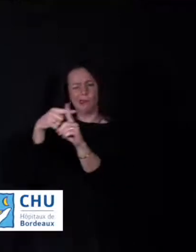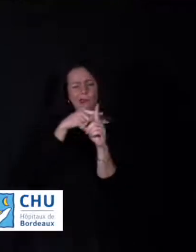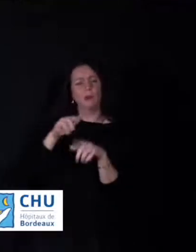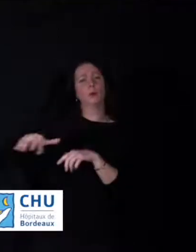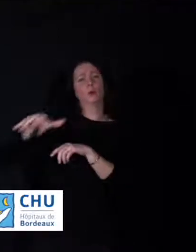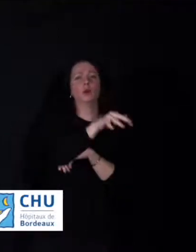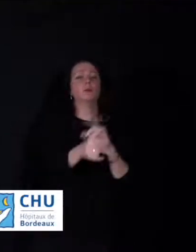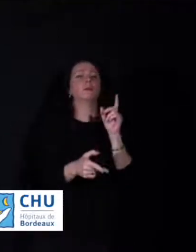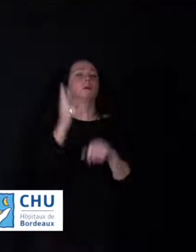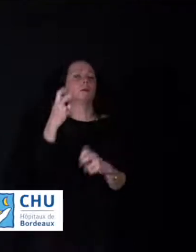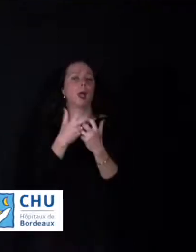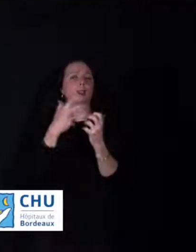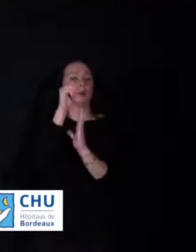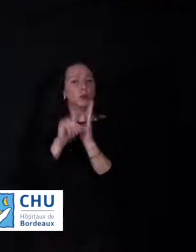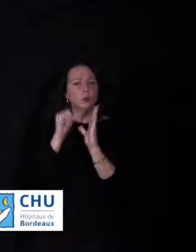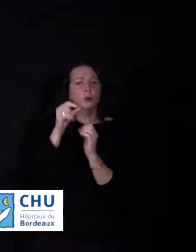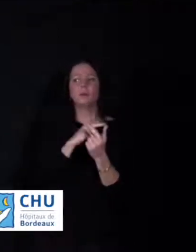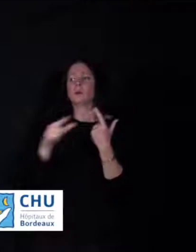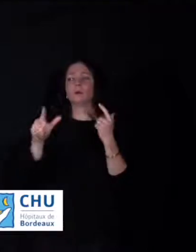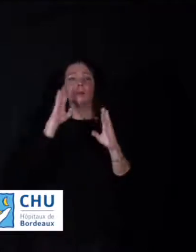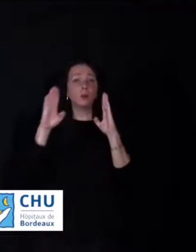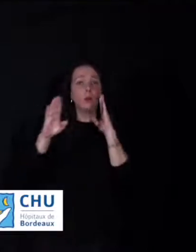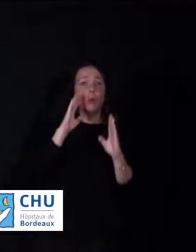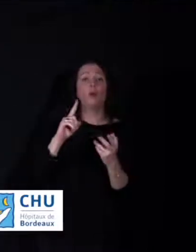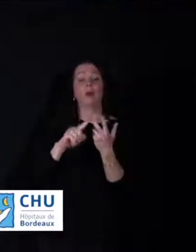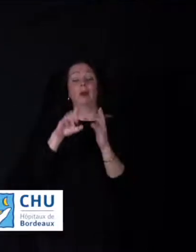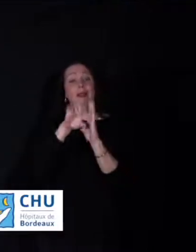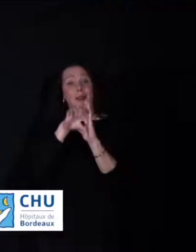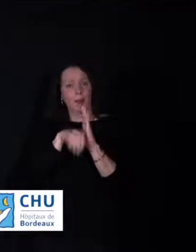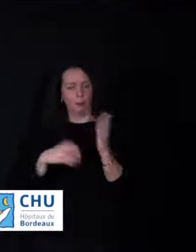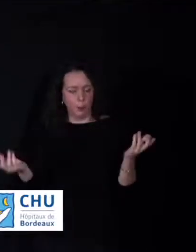sociaux comme YouTube, Facebook ou Instagram.